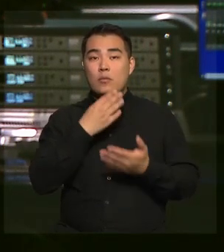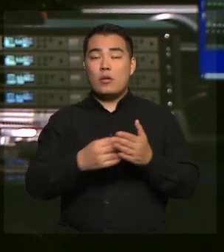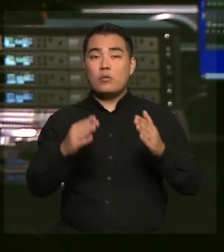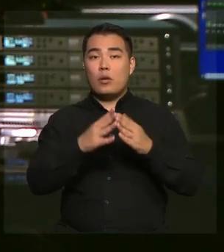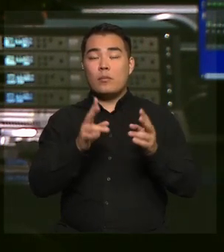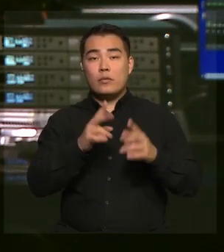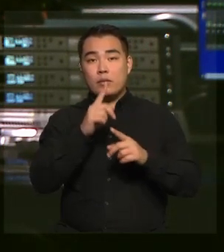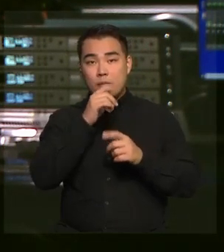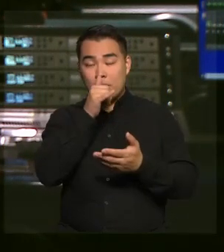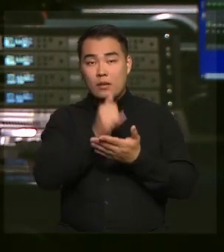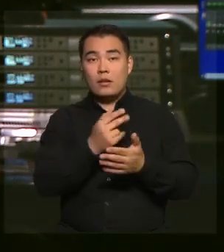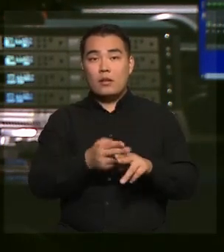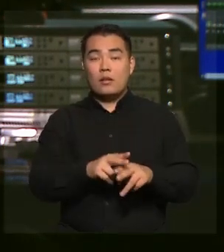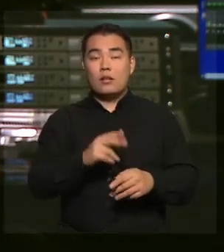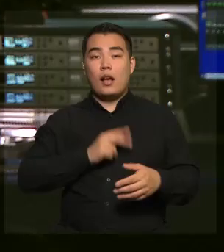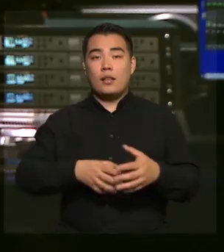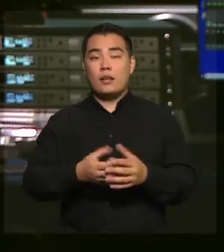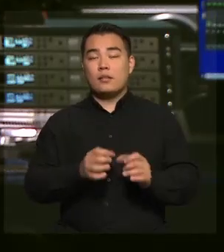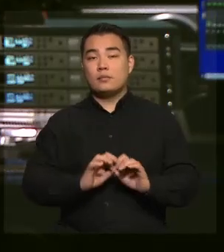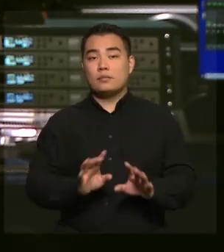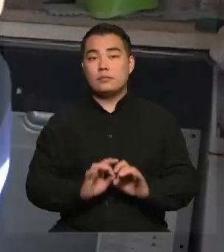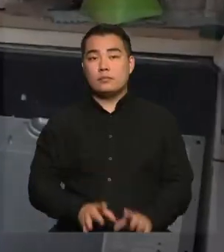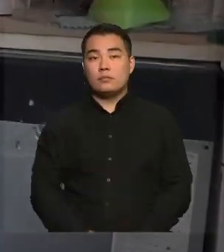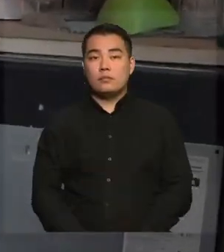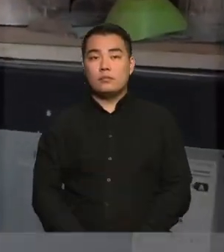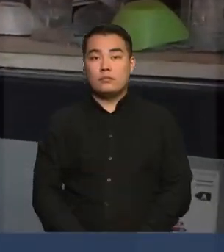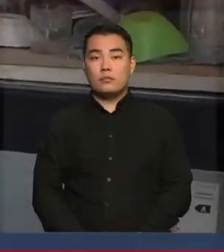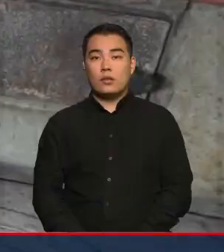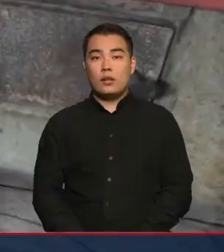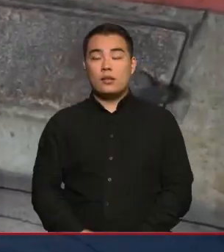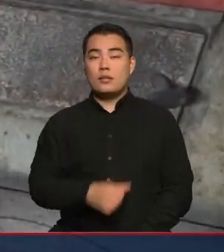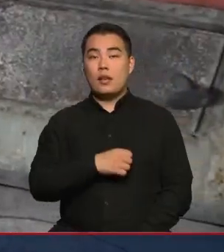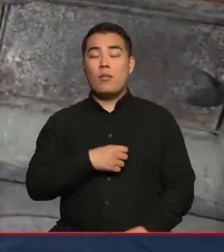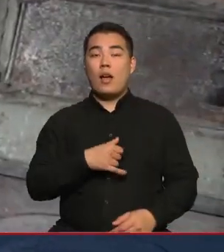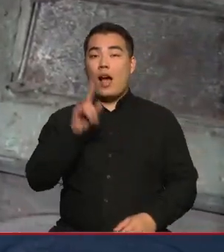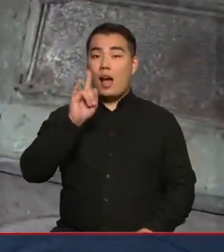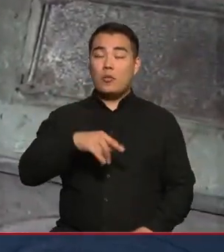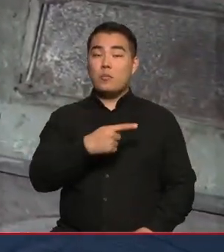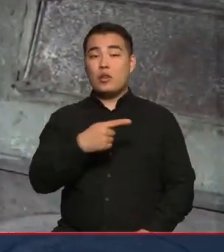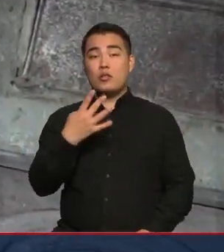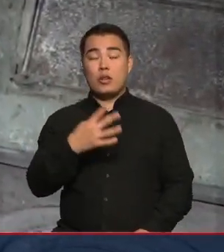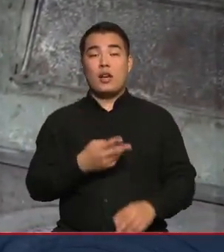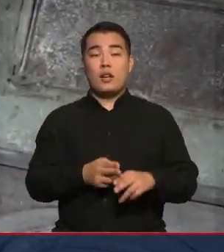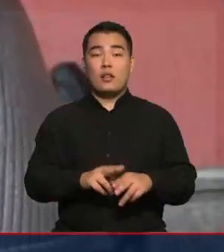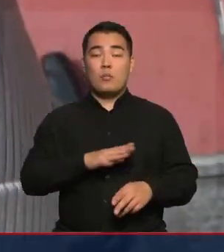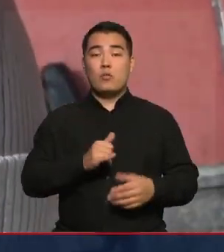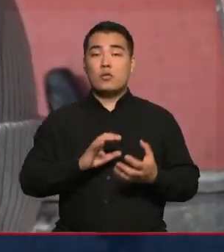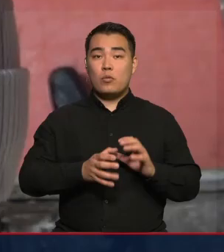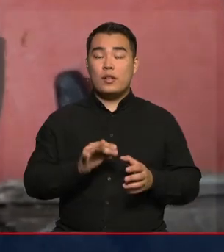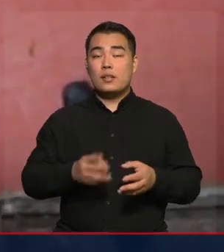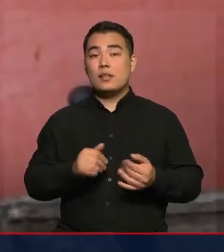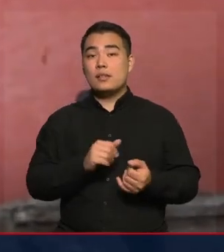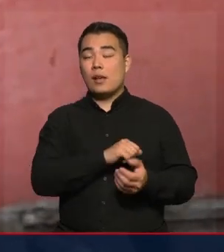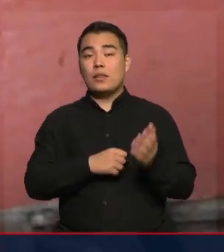жилища, расскажет Любовь Оплачкина. За окном минус 4, а значит, в ход пошли уголь и дрова.